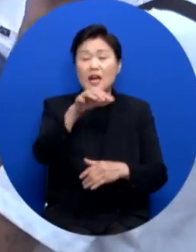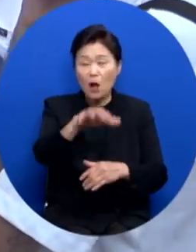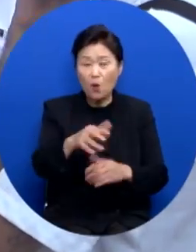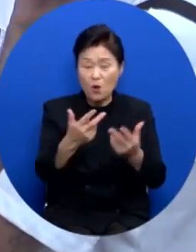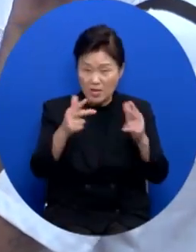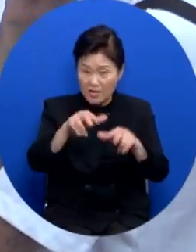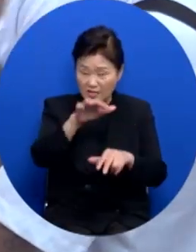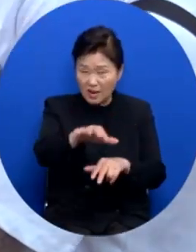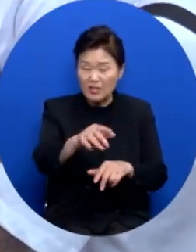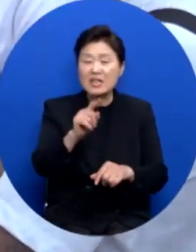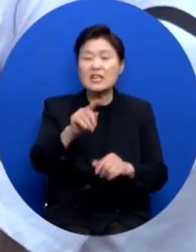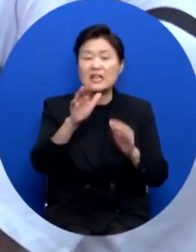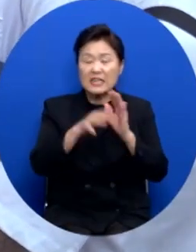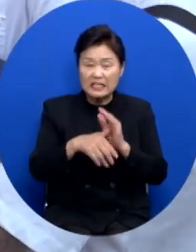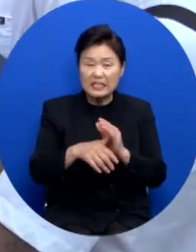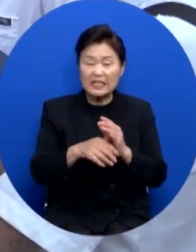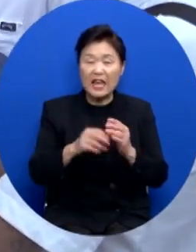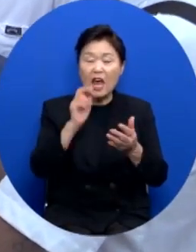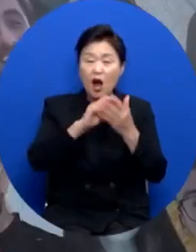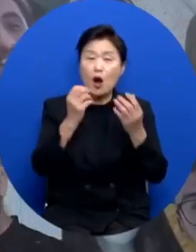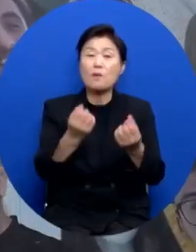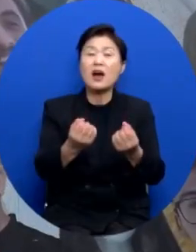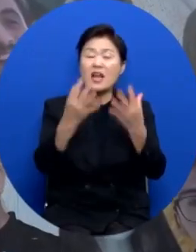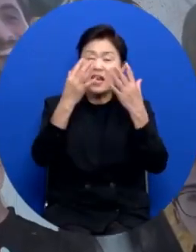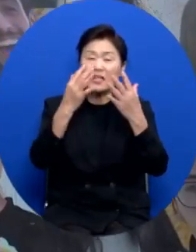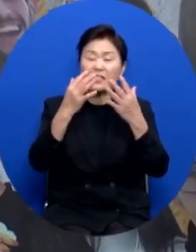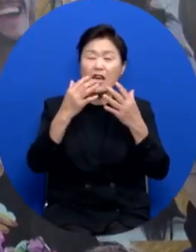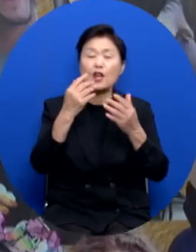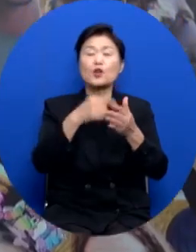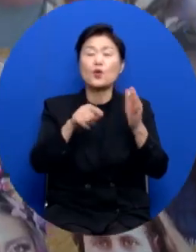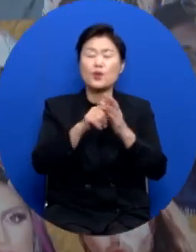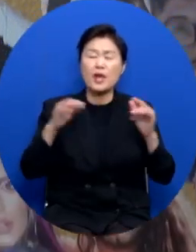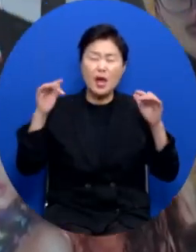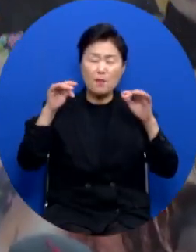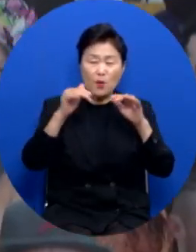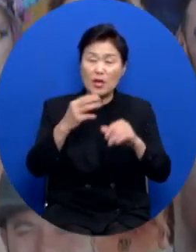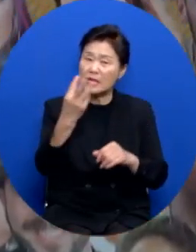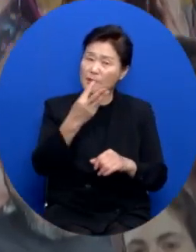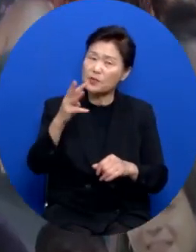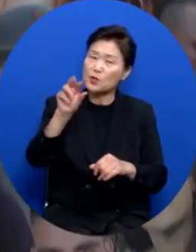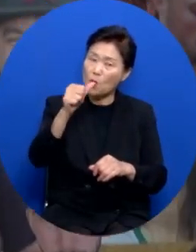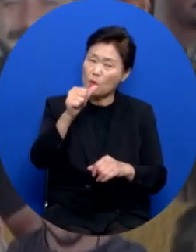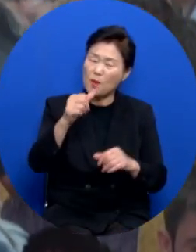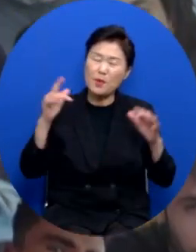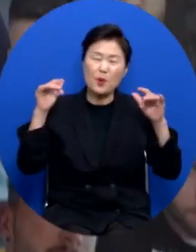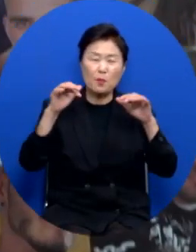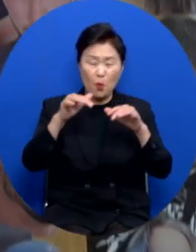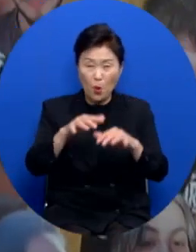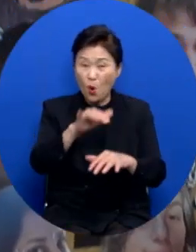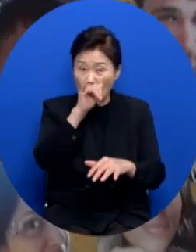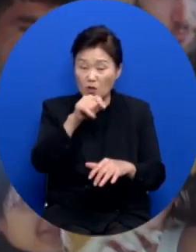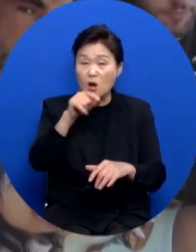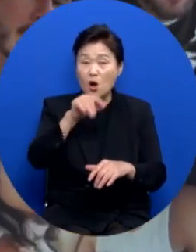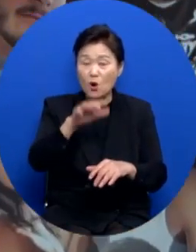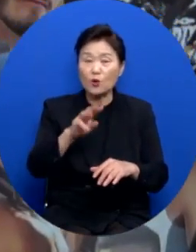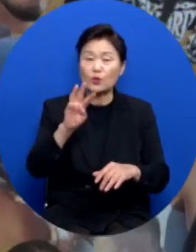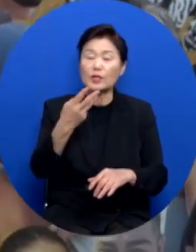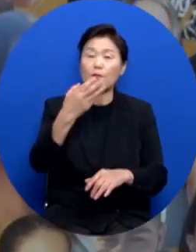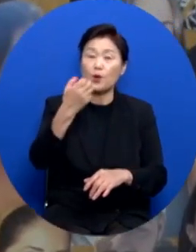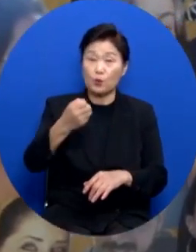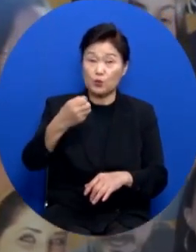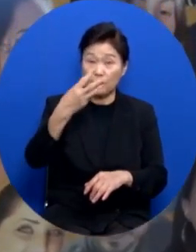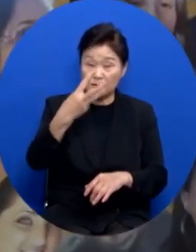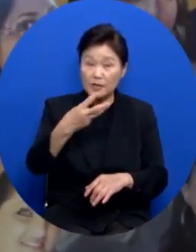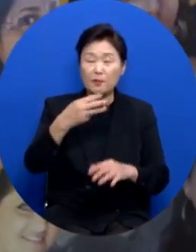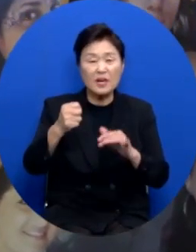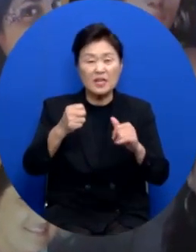공원에는 당시 노바 음악 페스티벌을 즐기기 위해 3,500여 명이 모여 있었고 그중